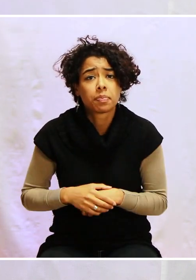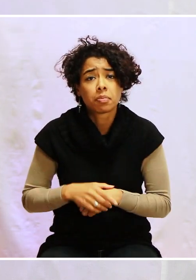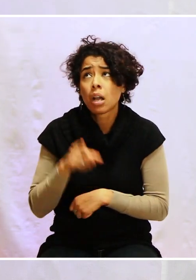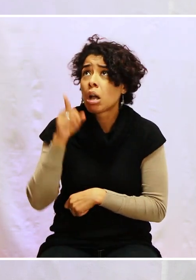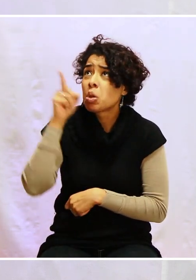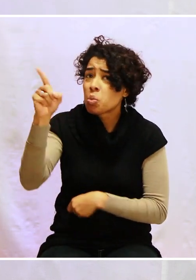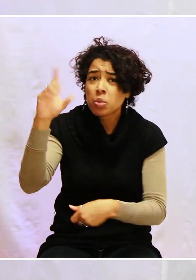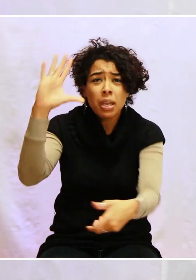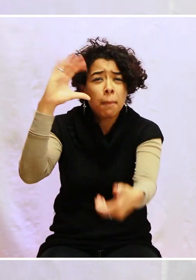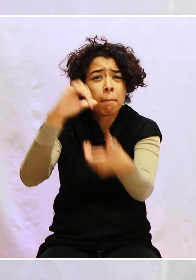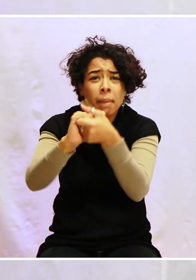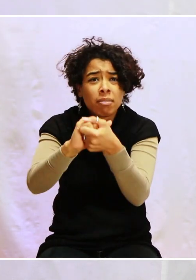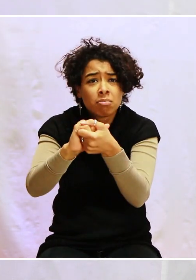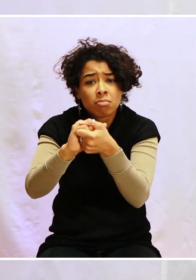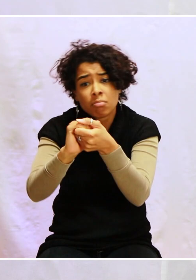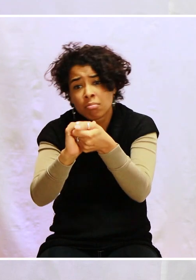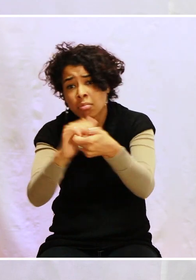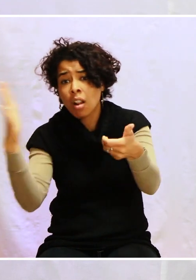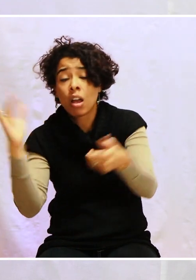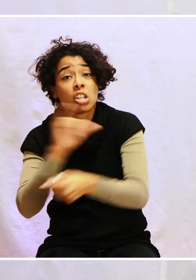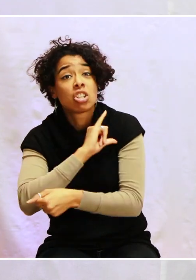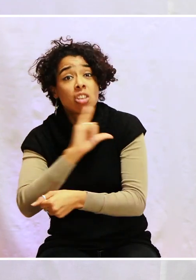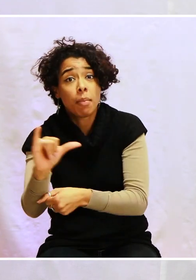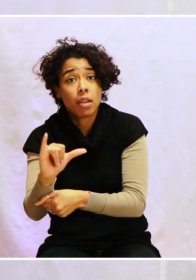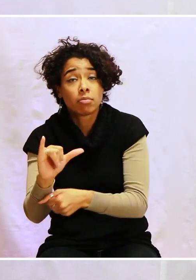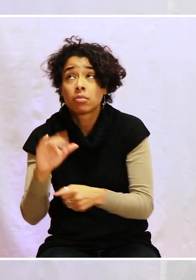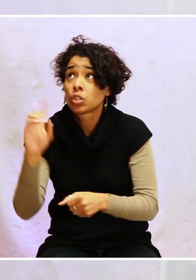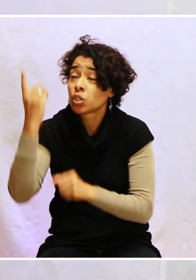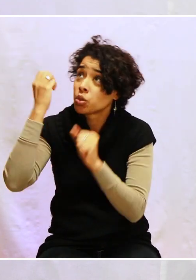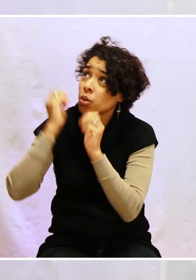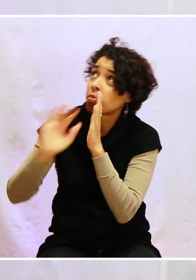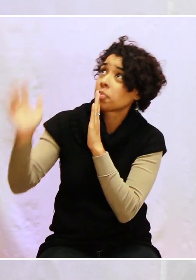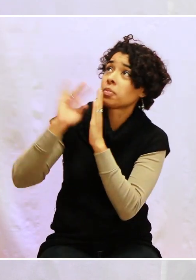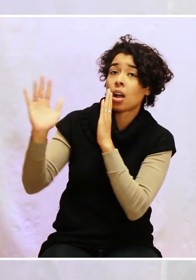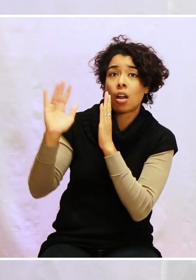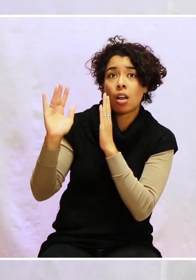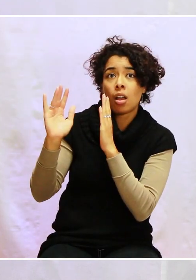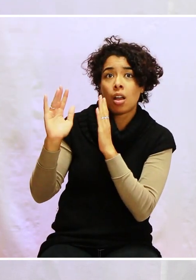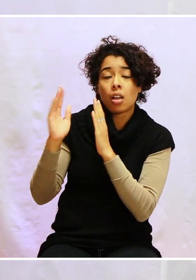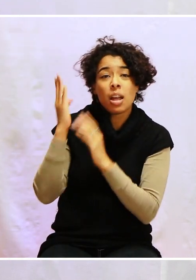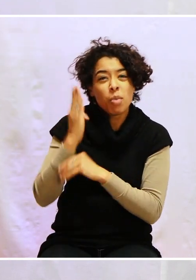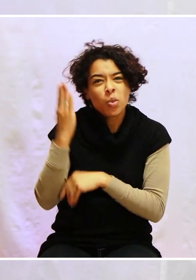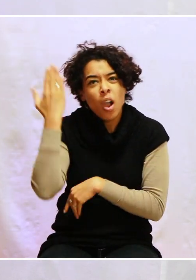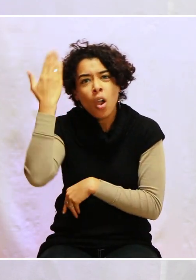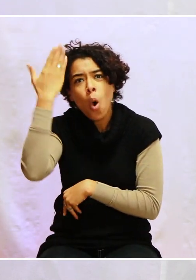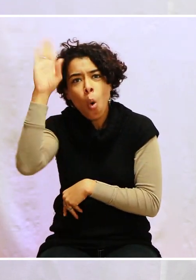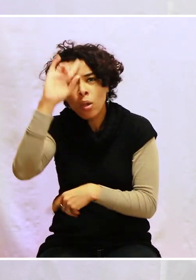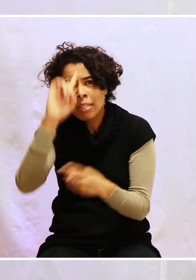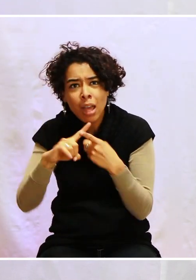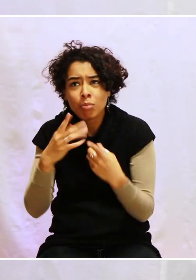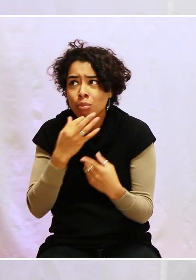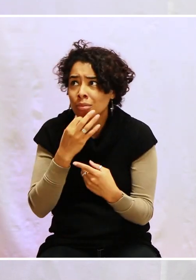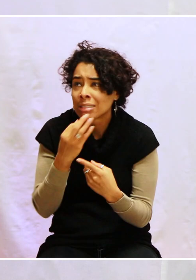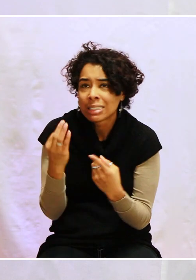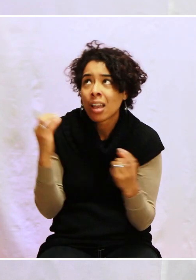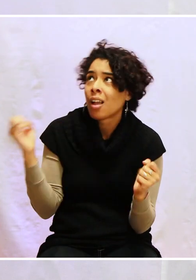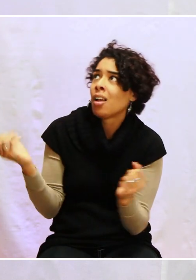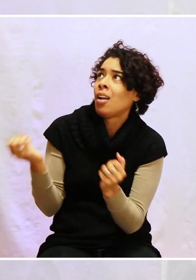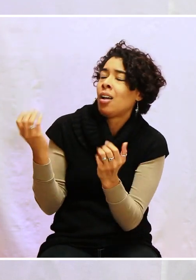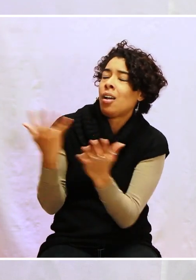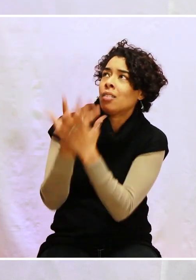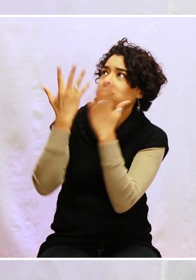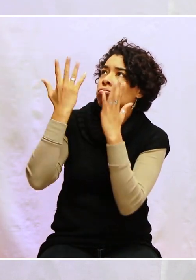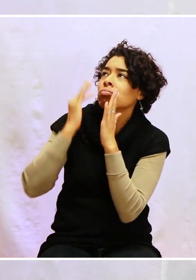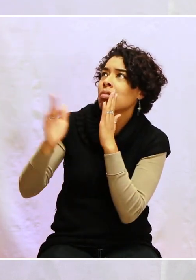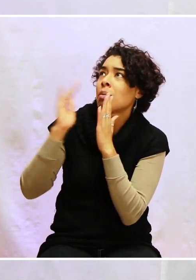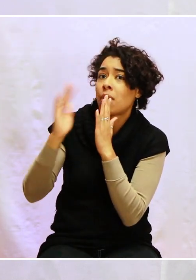pas. Que Dieu soit loué. Faut-il des sujets spécifiques pour louer Dieu? Le premier sujet qui est sur notre cœur,